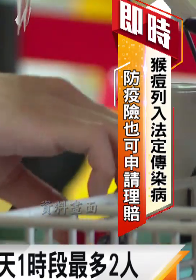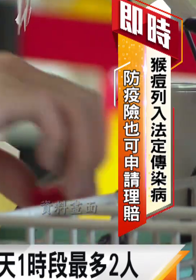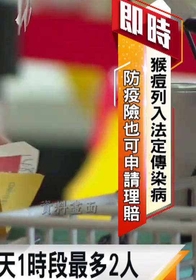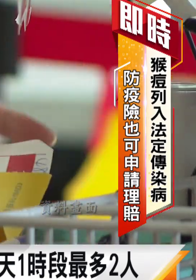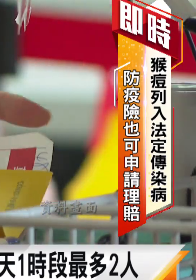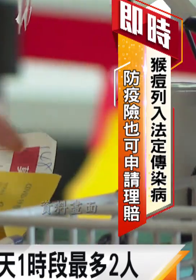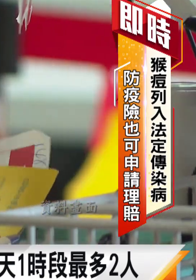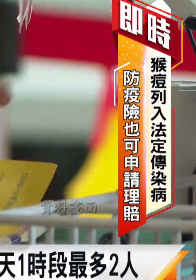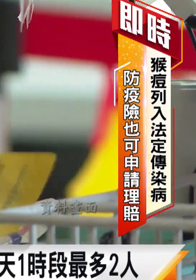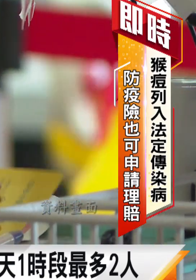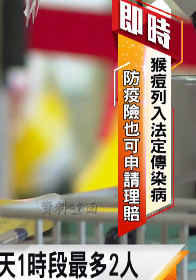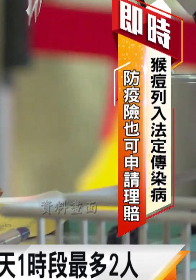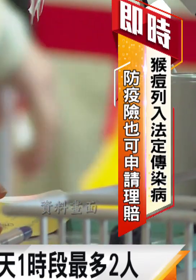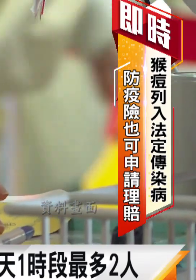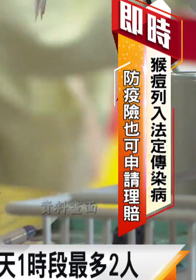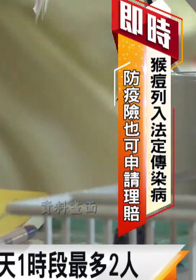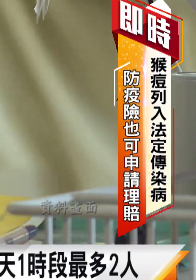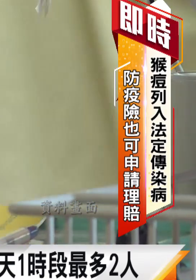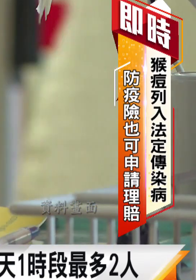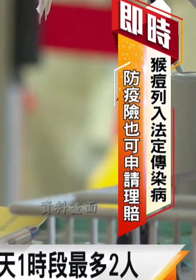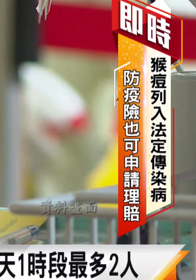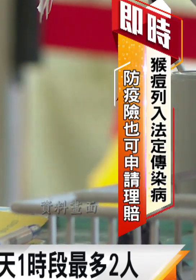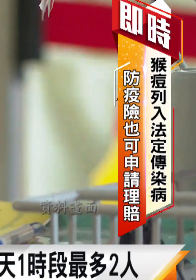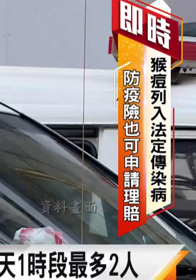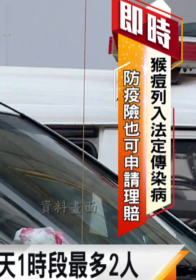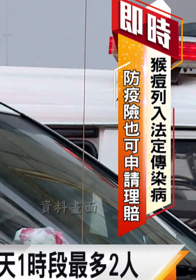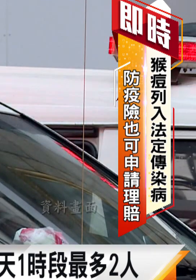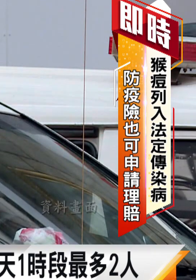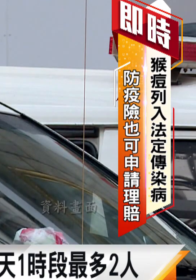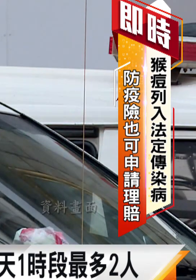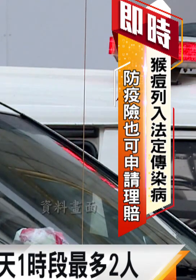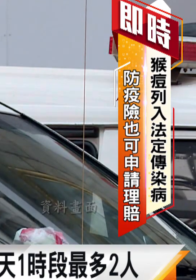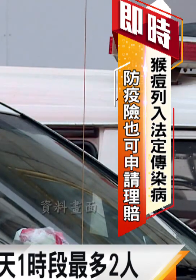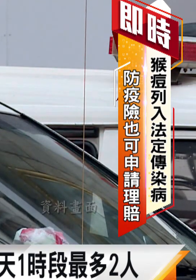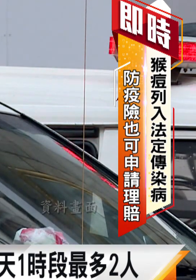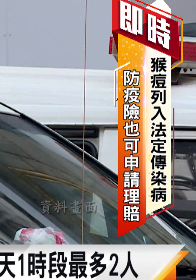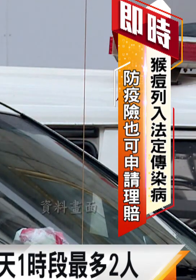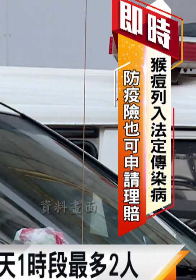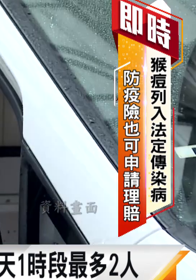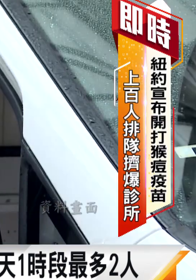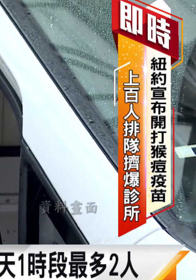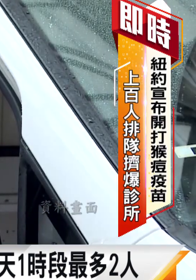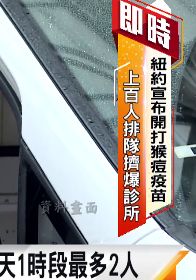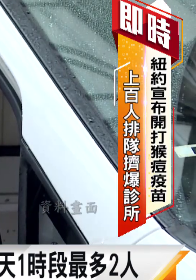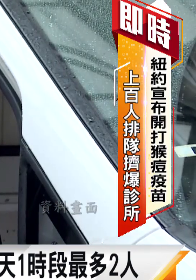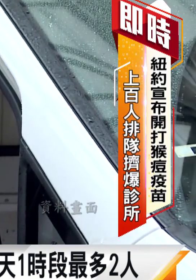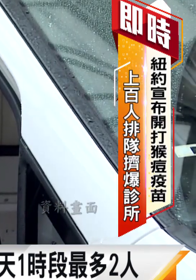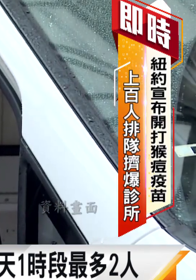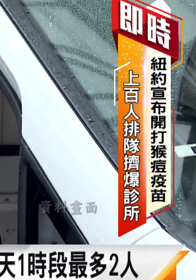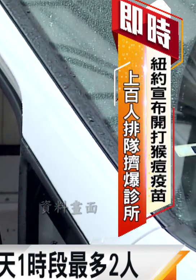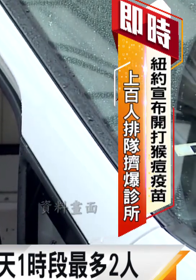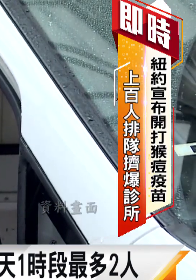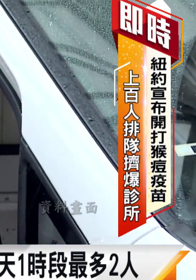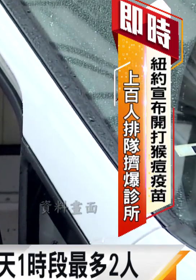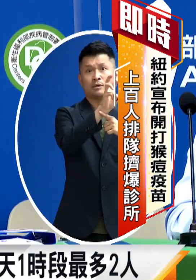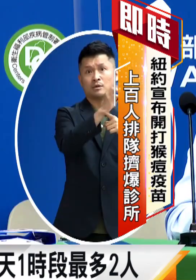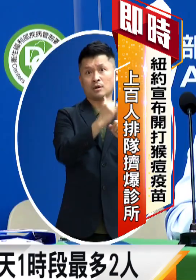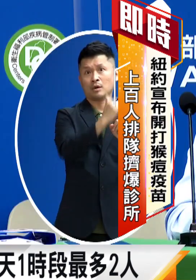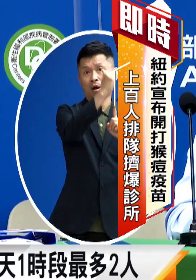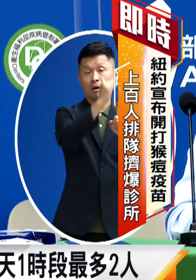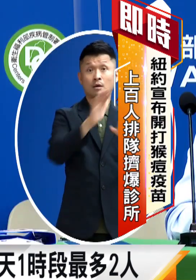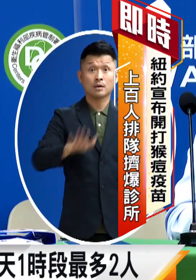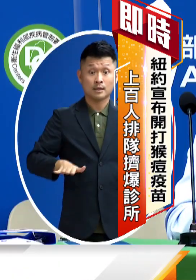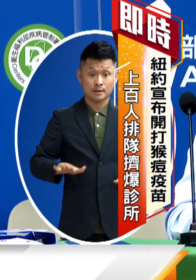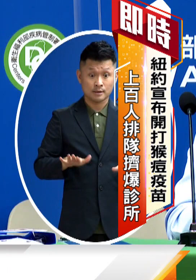检。不过陪住者条件加严，要打满三剂疫苗。另外，为舒缓北部医疗量能，要降低北区专责病房开设数量。